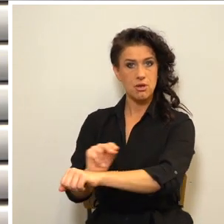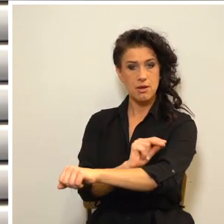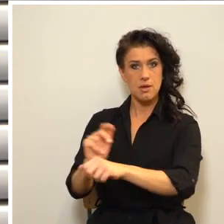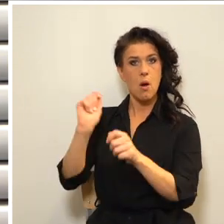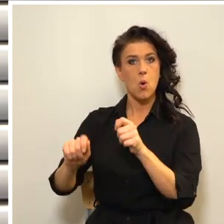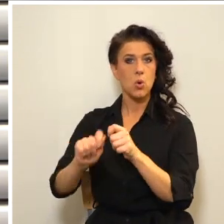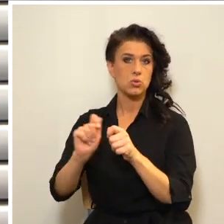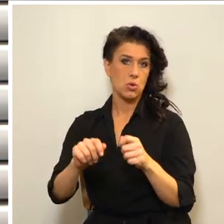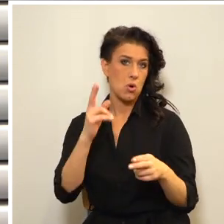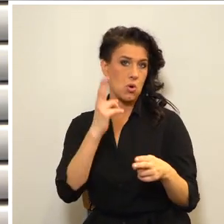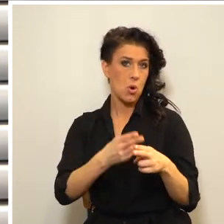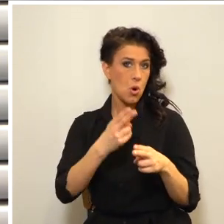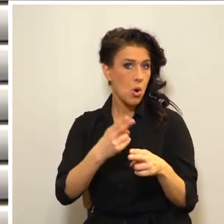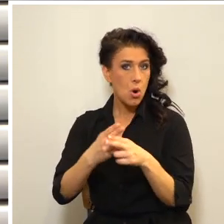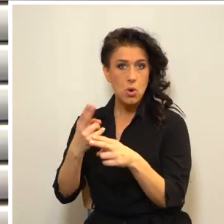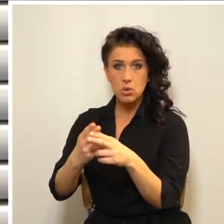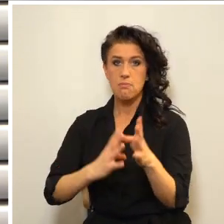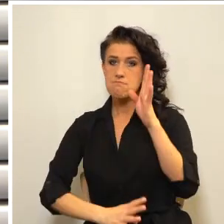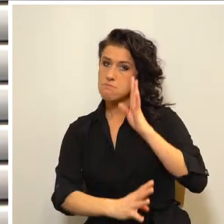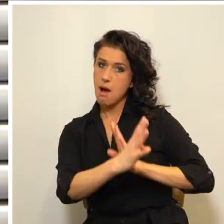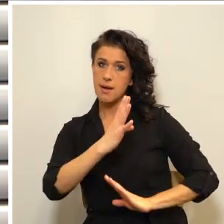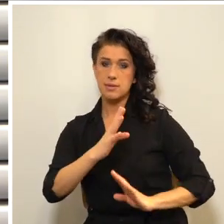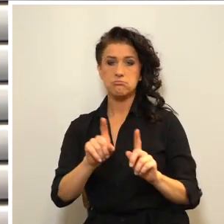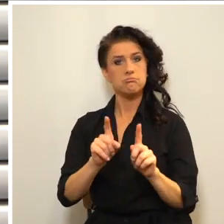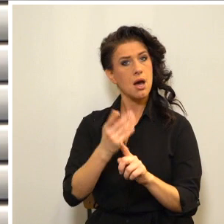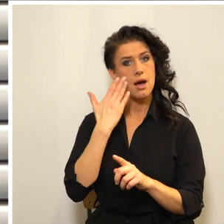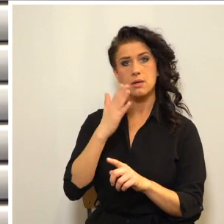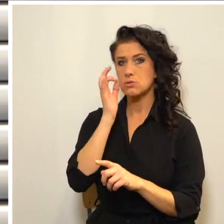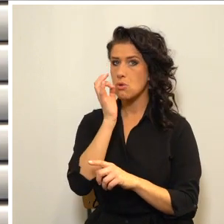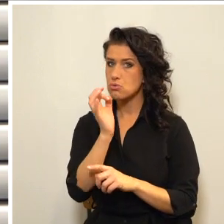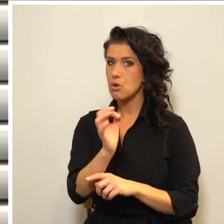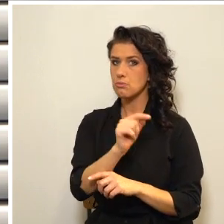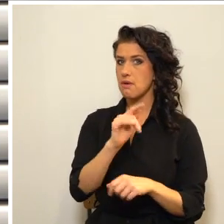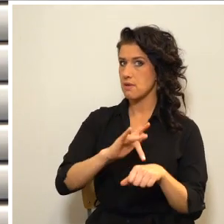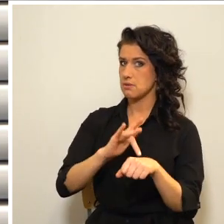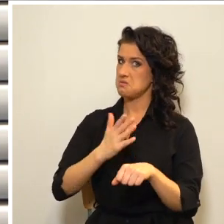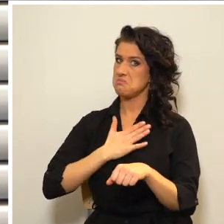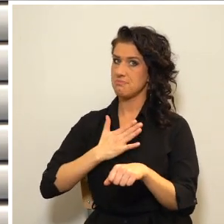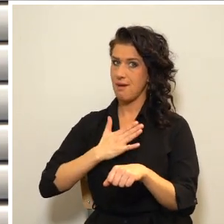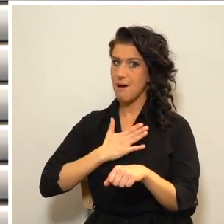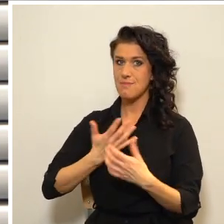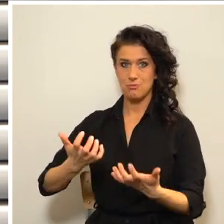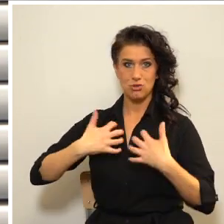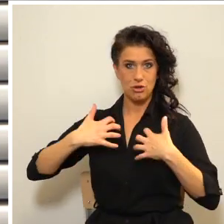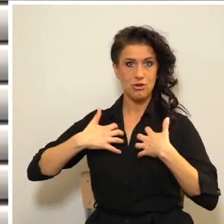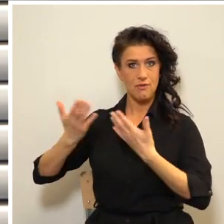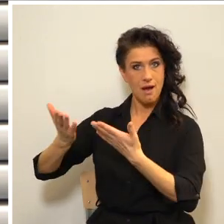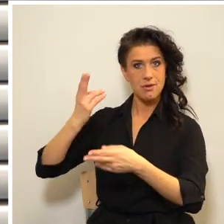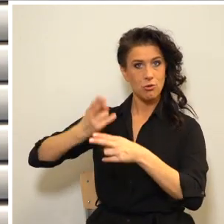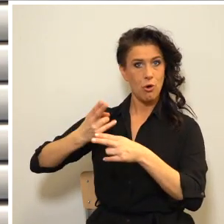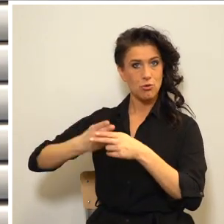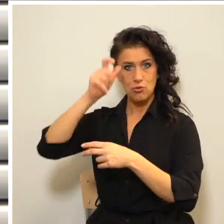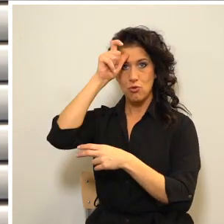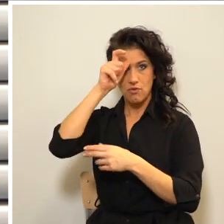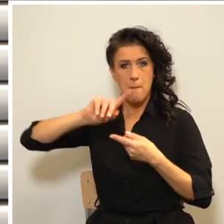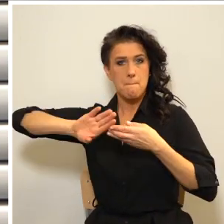kontroli chorych nie mam bardzo dobre wyniki jeśli chodzi o przeżywalność narządów u pacjentów po przeszczepie także my jesteśmy cały czas